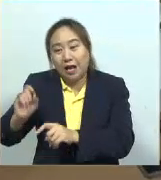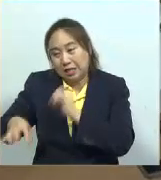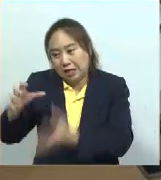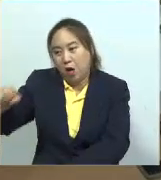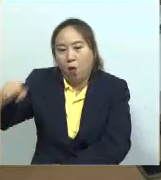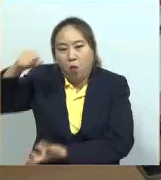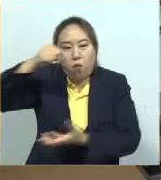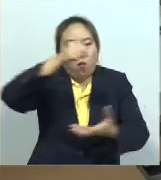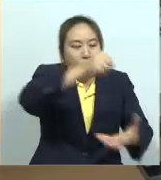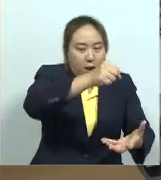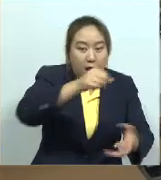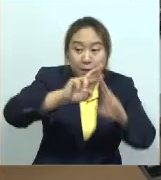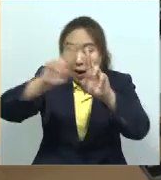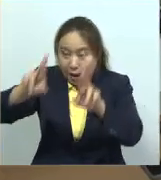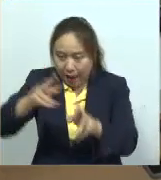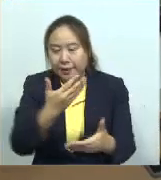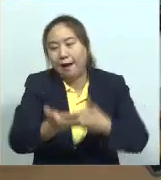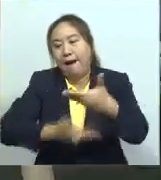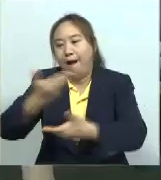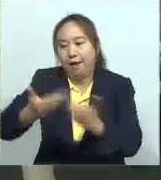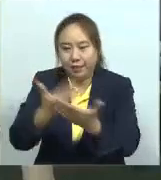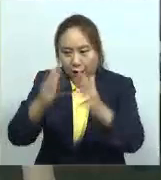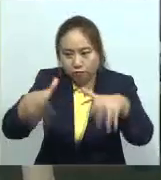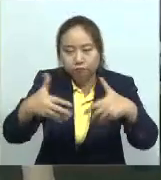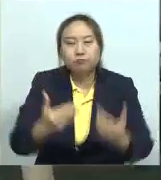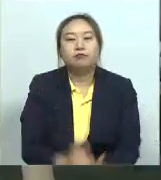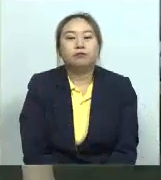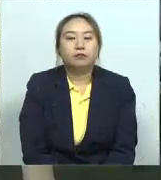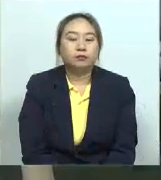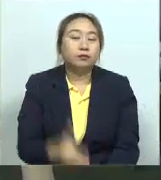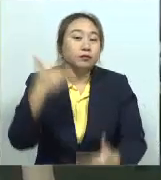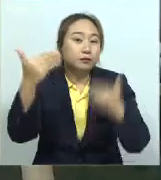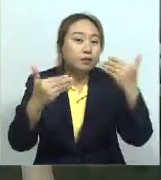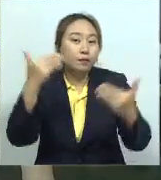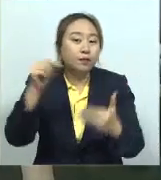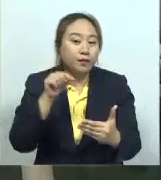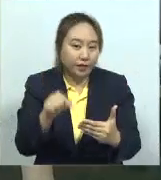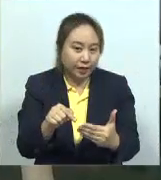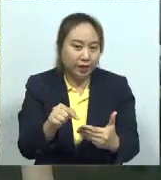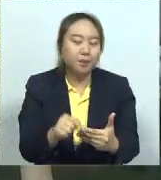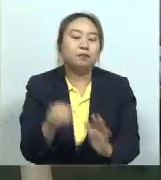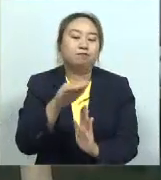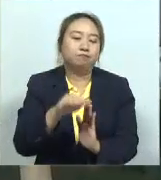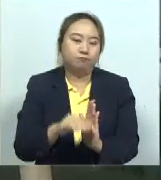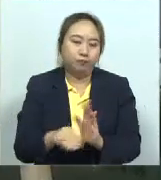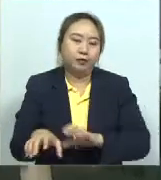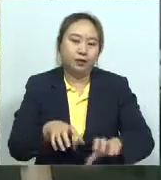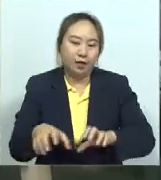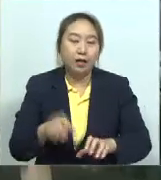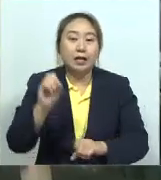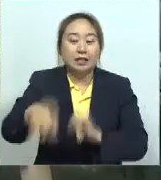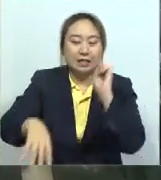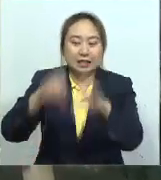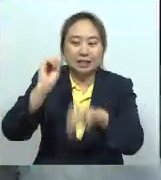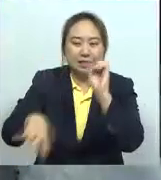จำหน่ายให้กับผู้ประกอบการรับซื้อของเก่าการจัดกิจกรรมดังกล่าวเป็นอีกกระบวนการหนึ่งที่สามารถลดปริมาณขยะในชุมช